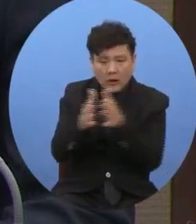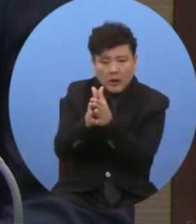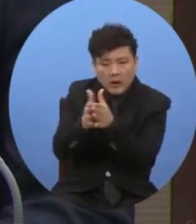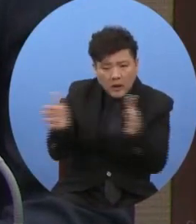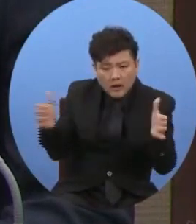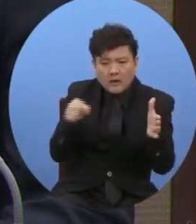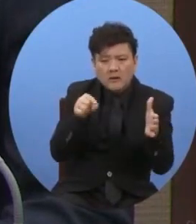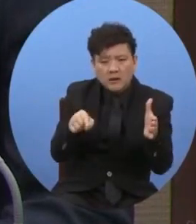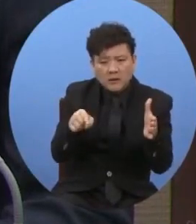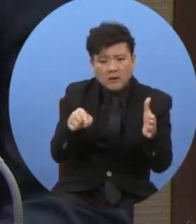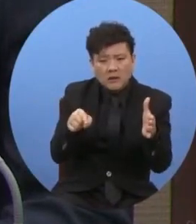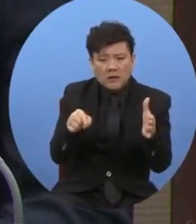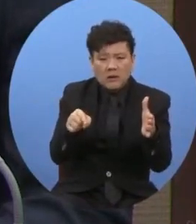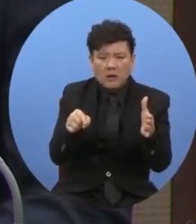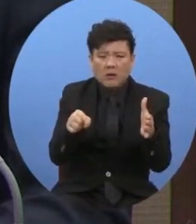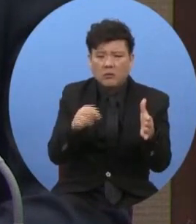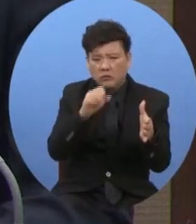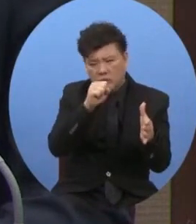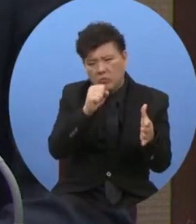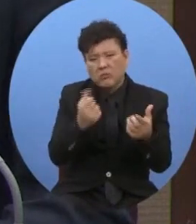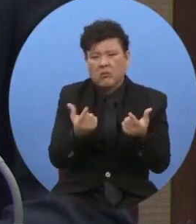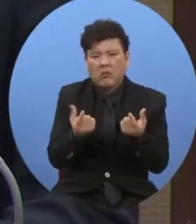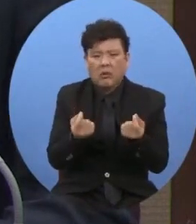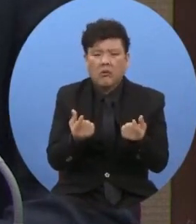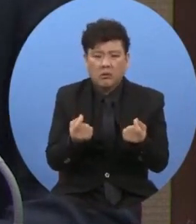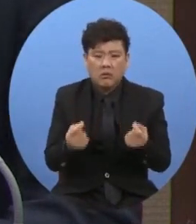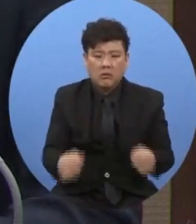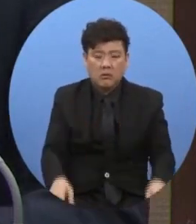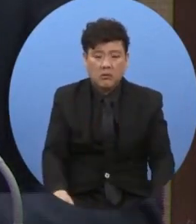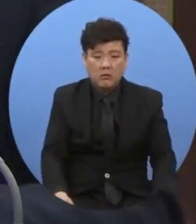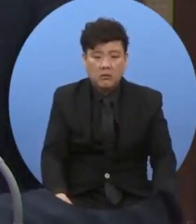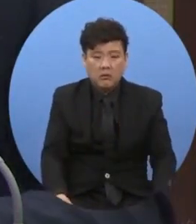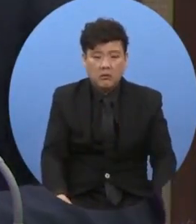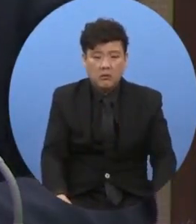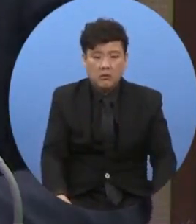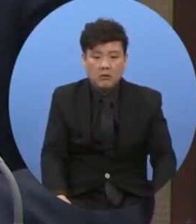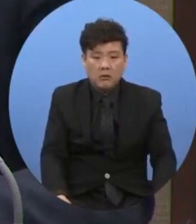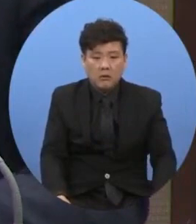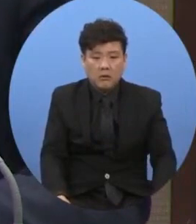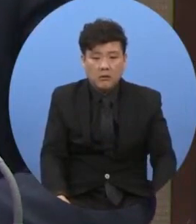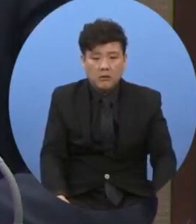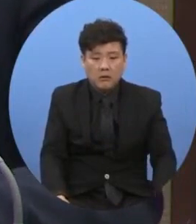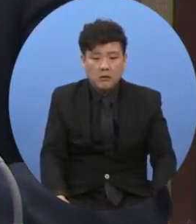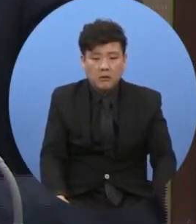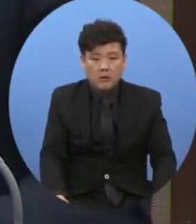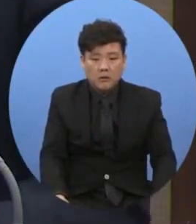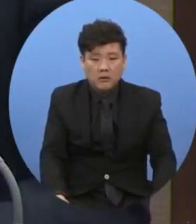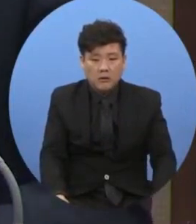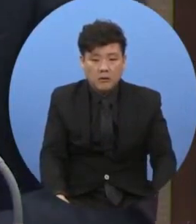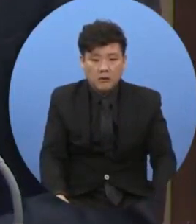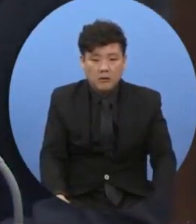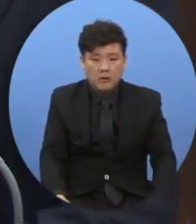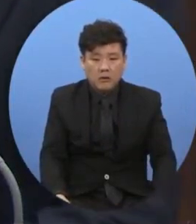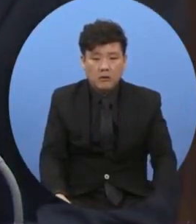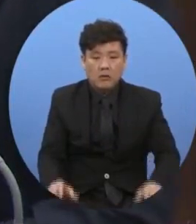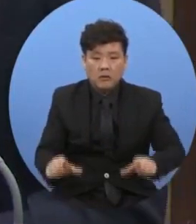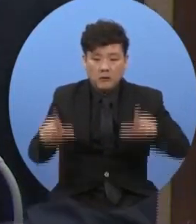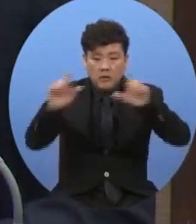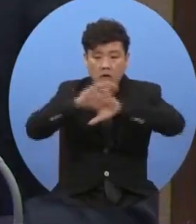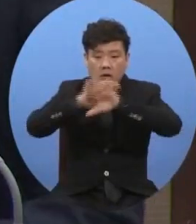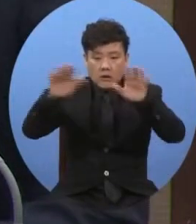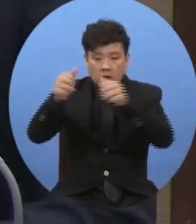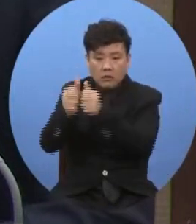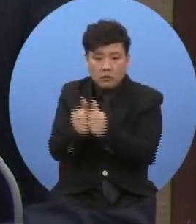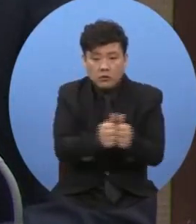여론 수렴도 시작한다고 보는데, 그래야 더 많은 뭐 대안도 창출할 수 있고요. 그렇게 보고 있는데 기후동행 카드는 나름 잘 되고 있는 것